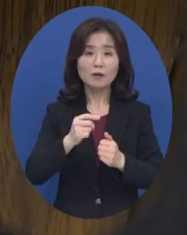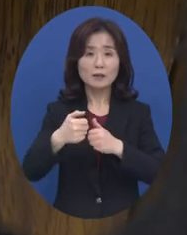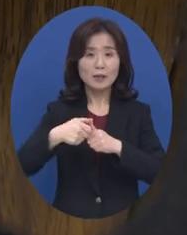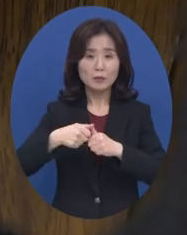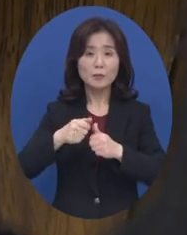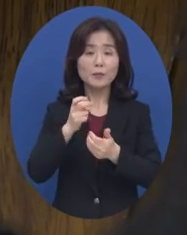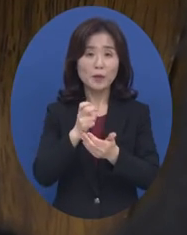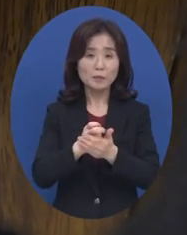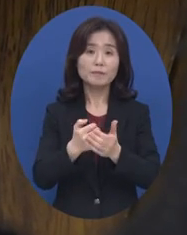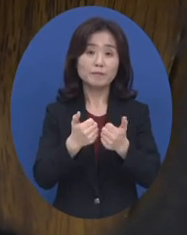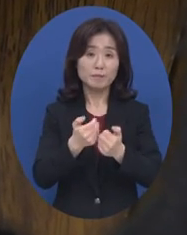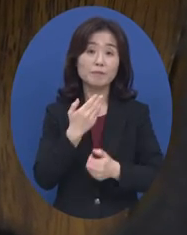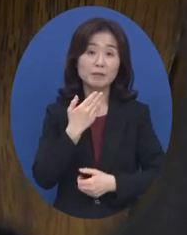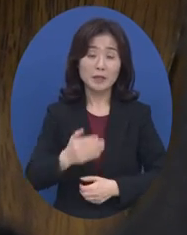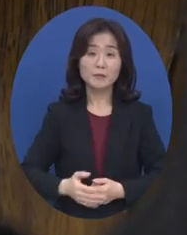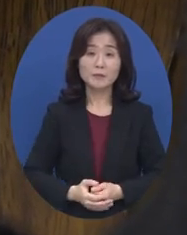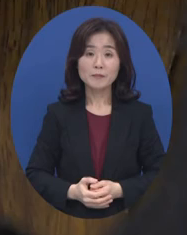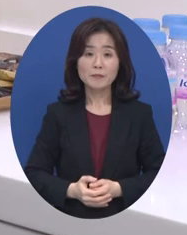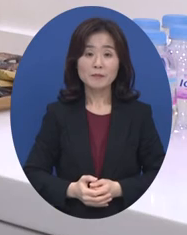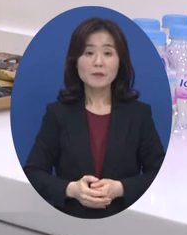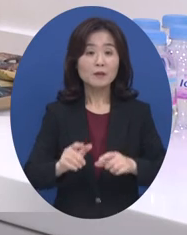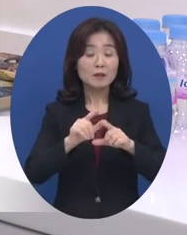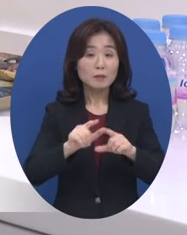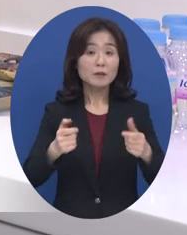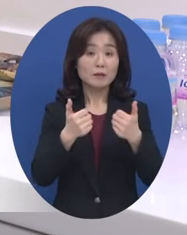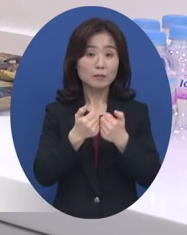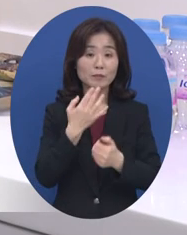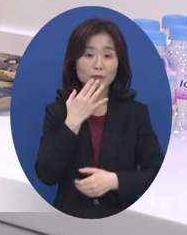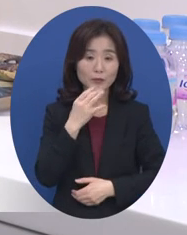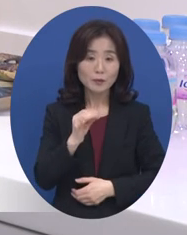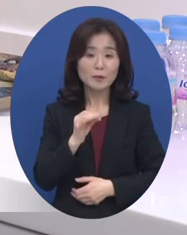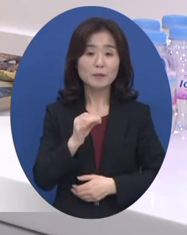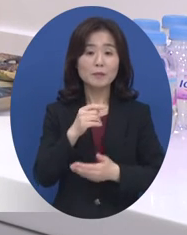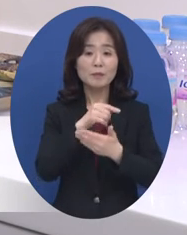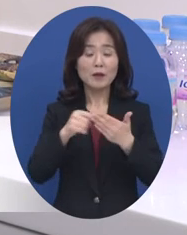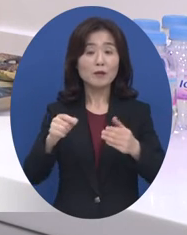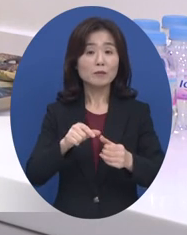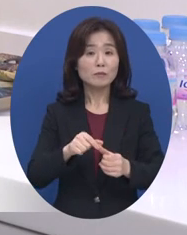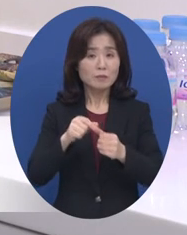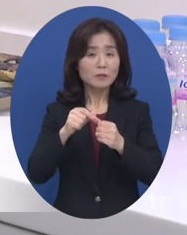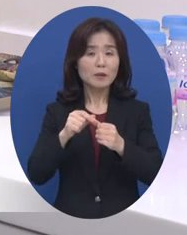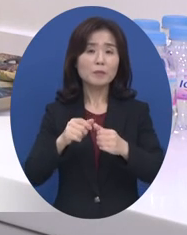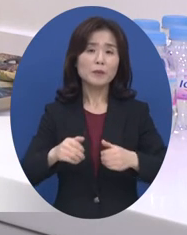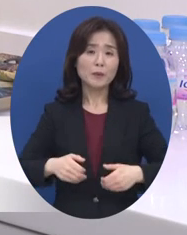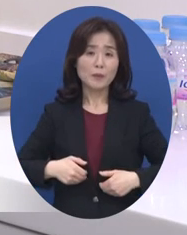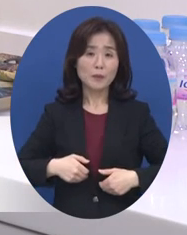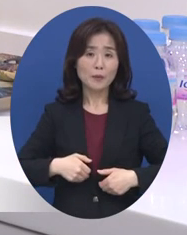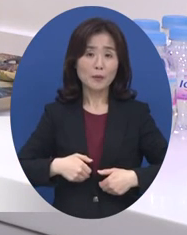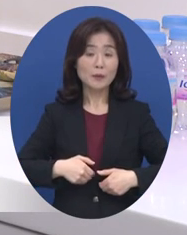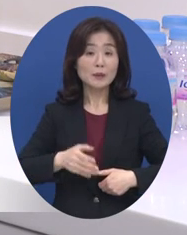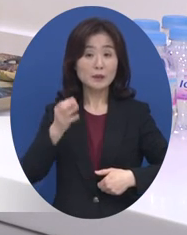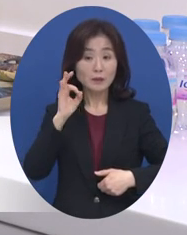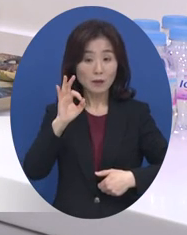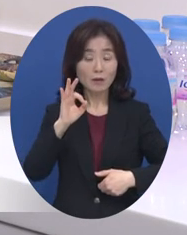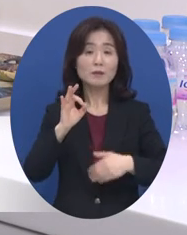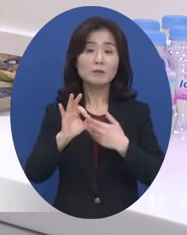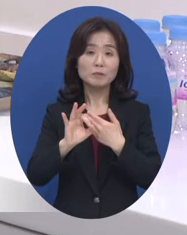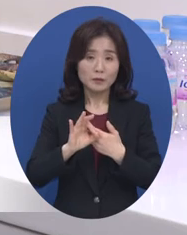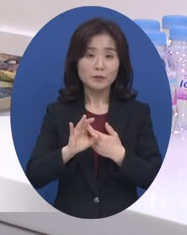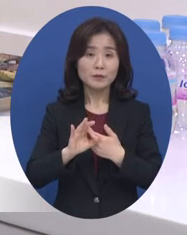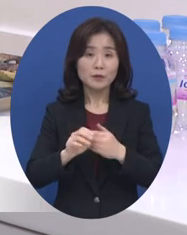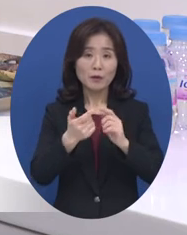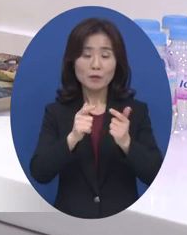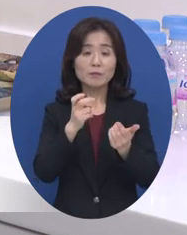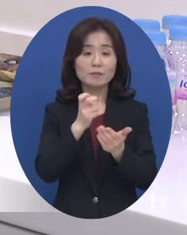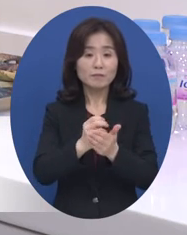받을 수 있습니다 일반상담 뿐만 아니라 피해구제 가역 상당의 필요하다고 인정되는 사항 에 한해서 저희가 여러